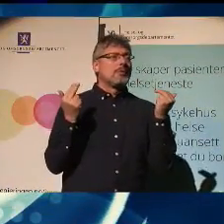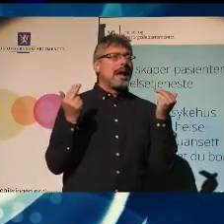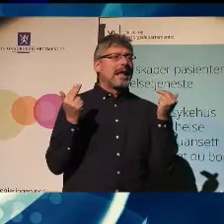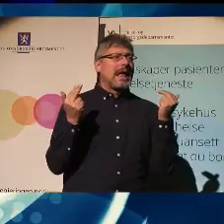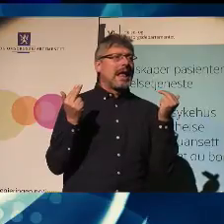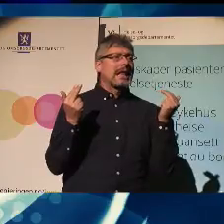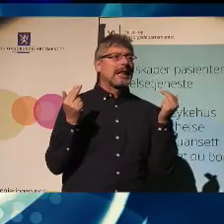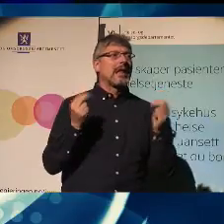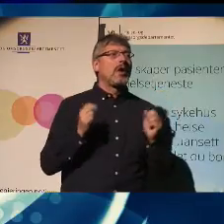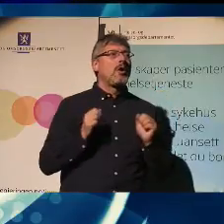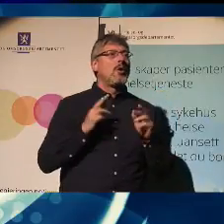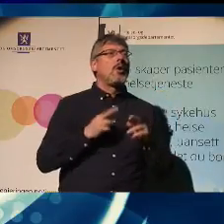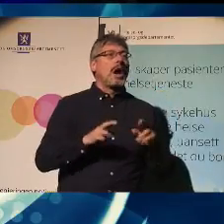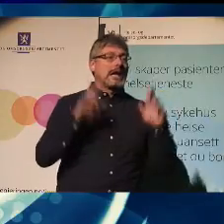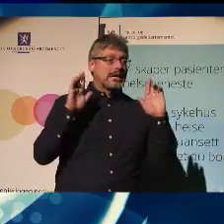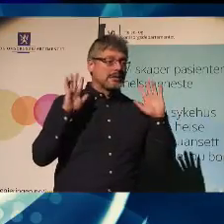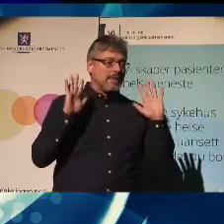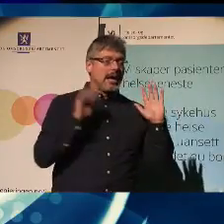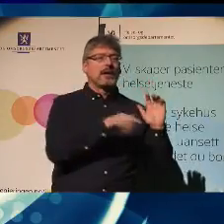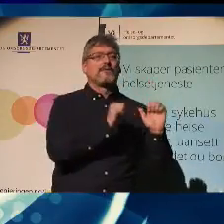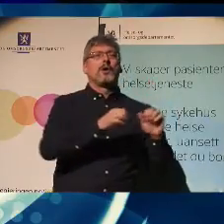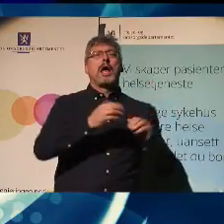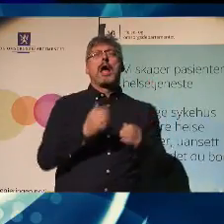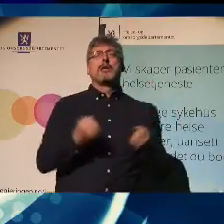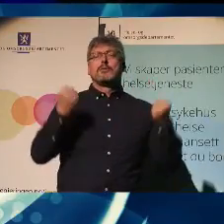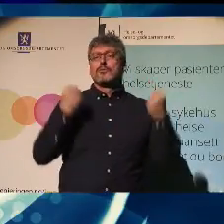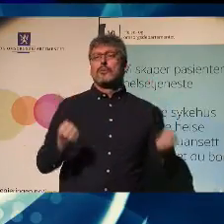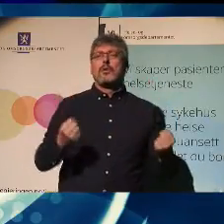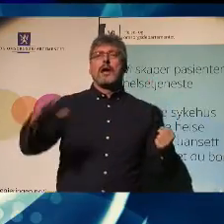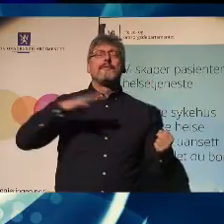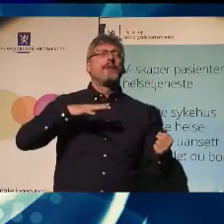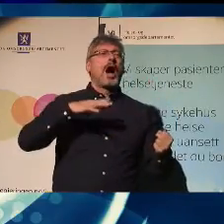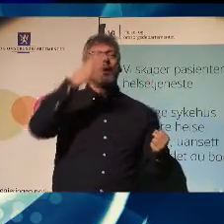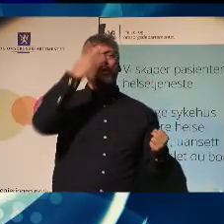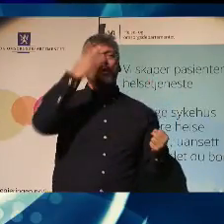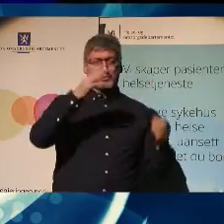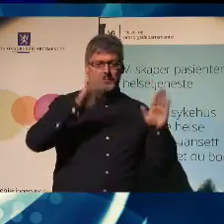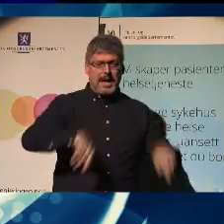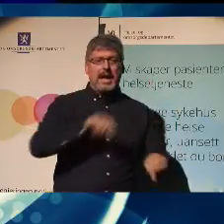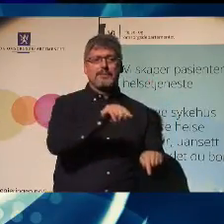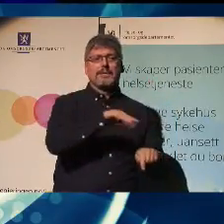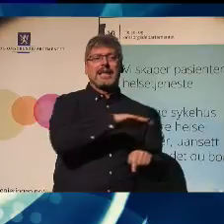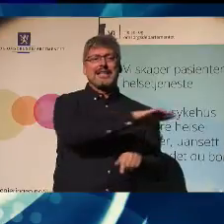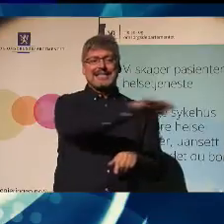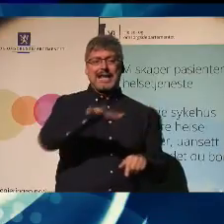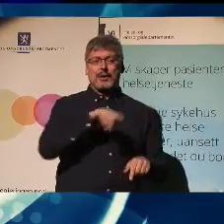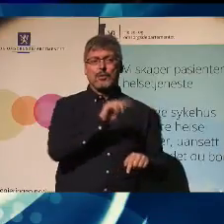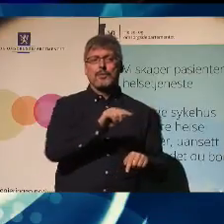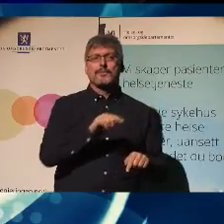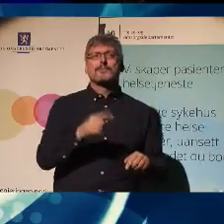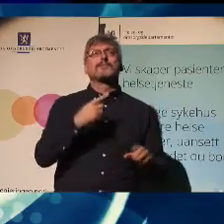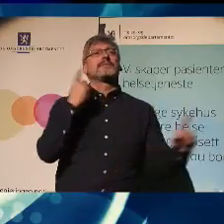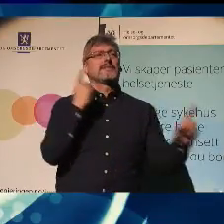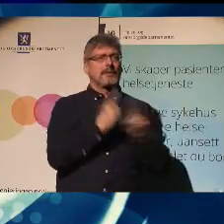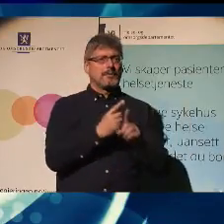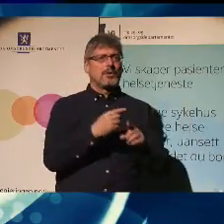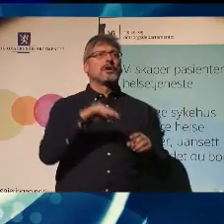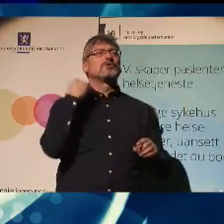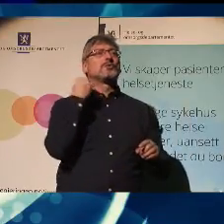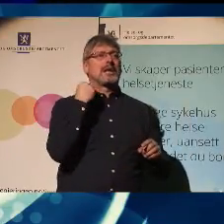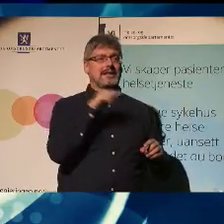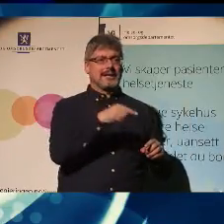den massive fagkompetansen som finnes i sektoren. Og det det vi møter i studentene også i disse